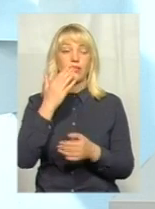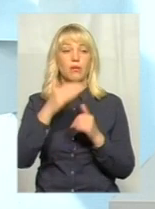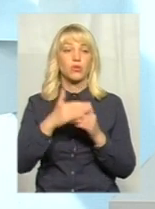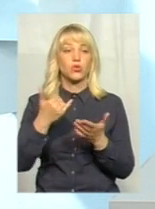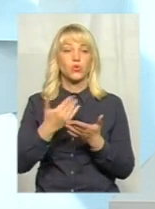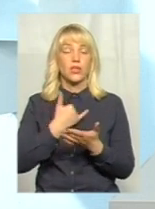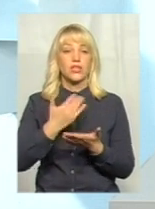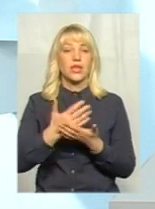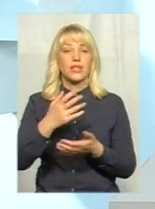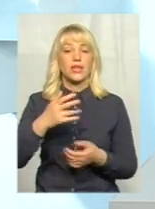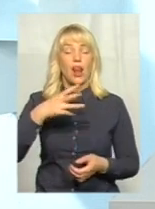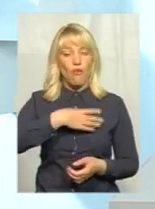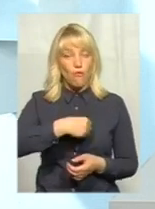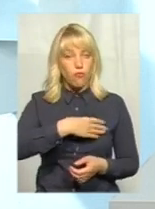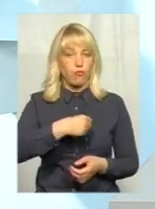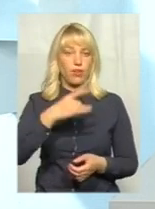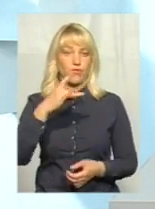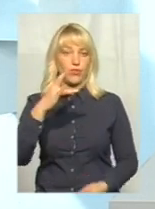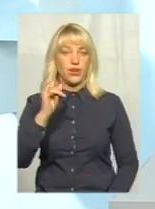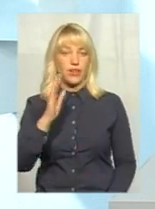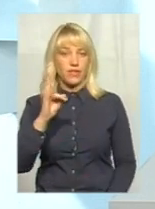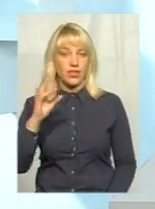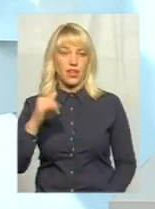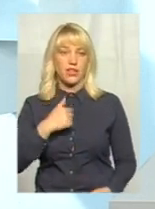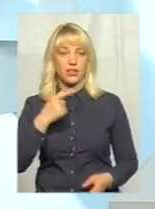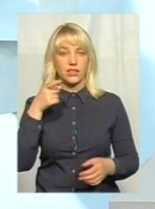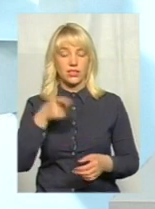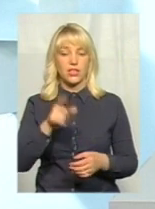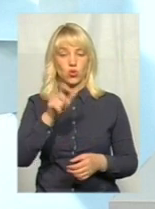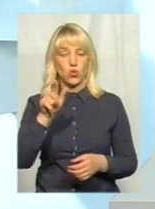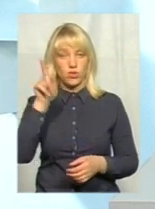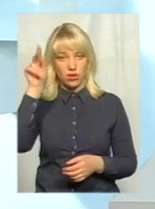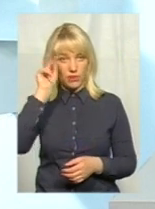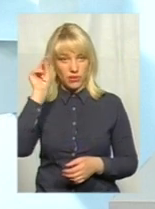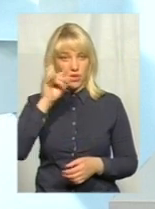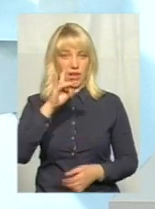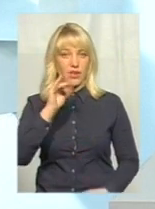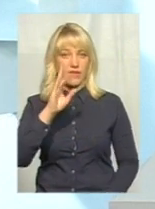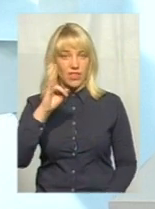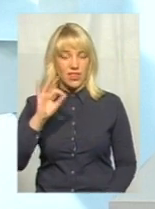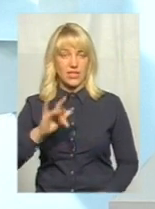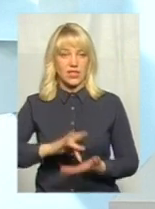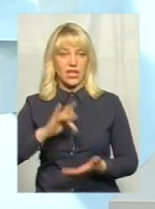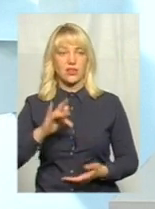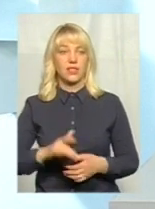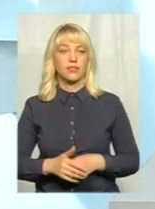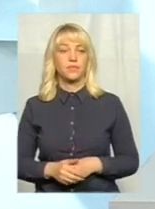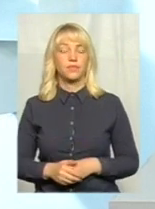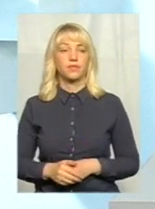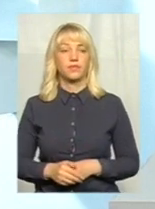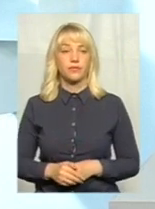Львів, Рівне. Ми теж там майже 1000 людей перенавчили в Рівенському центрі, це ПТО, так званому